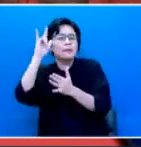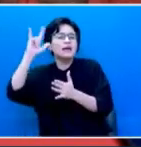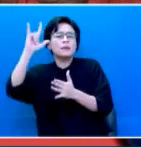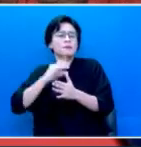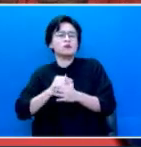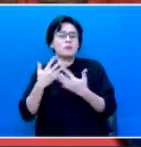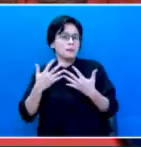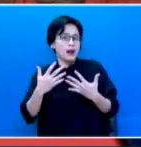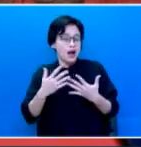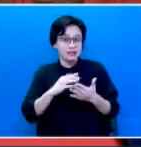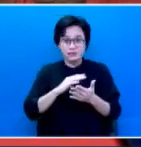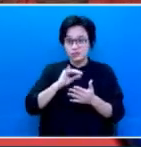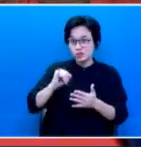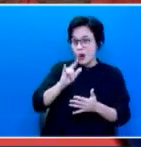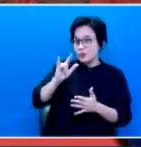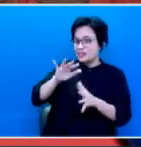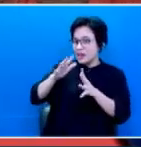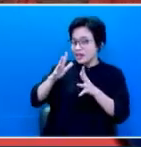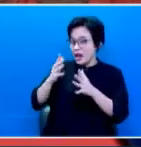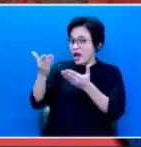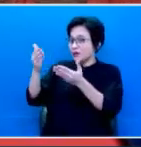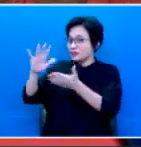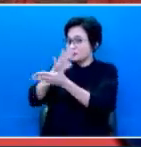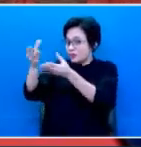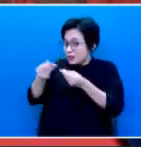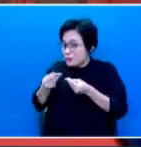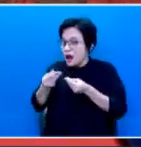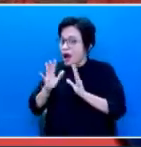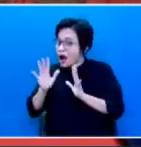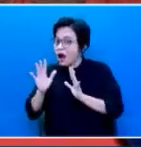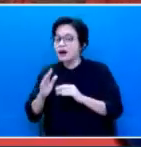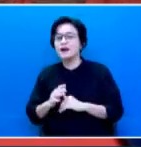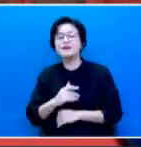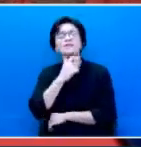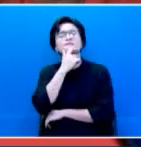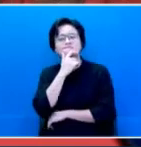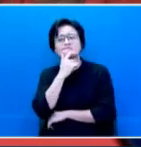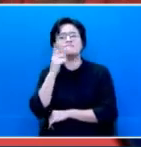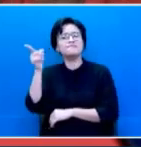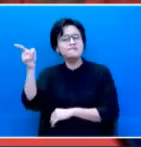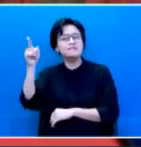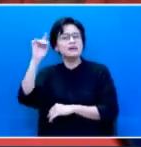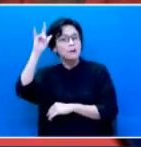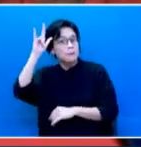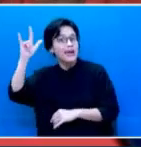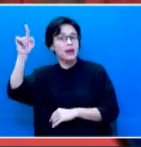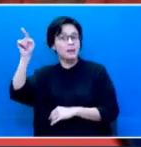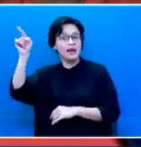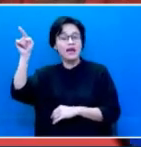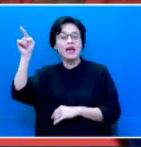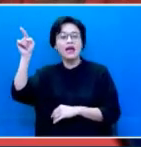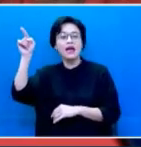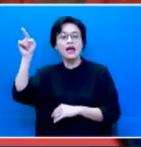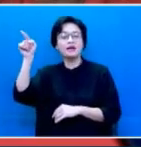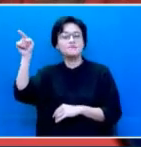enggak ya Karena begini Eh tampaknya PDIP beranggapan bahwa yang yang apa namanya